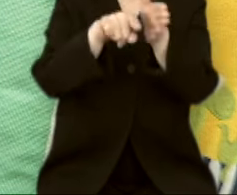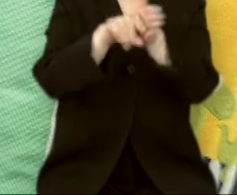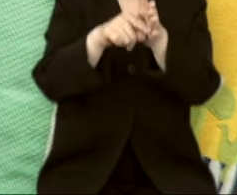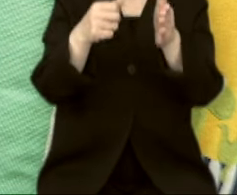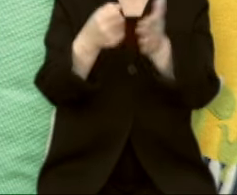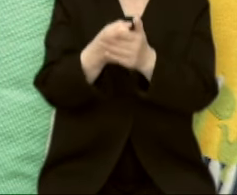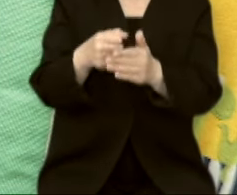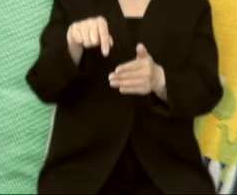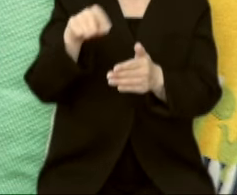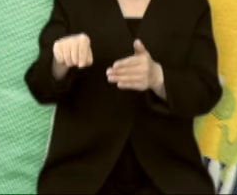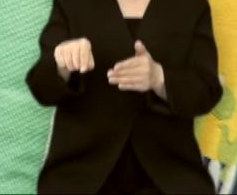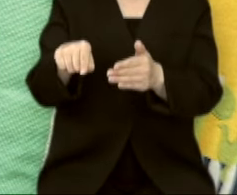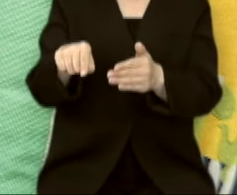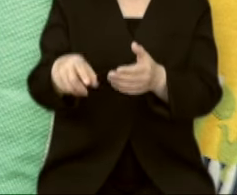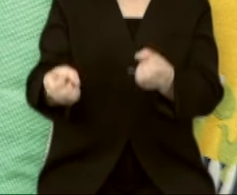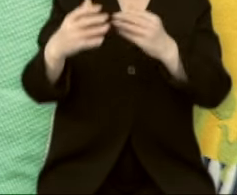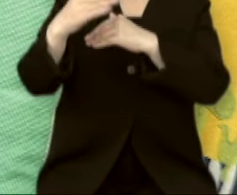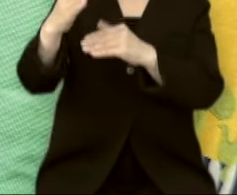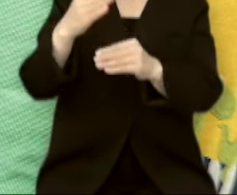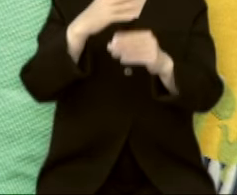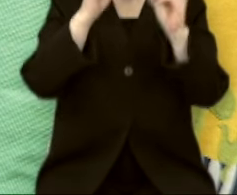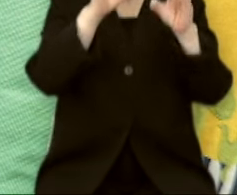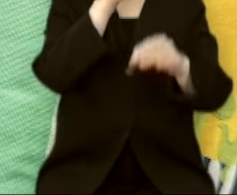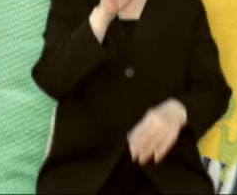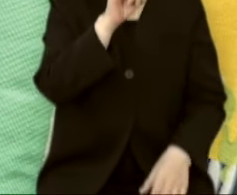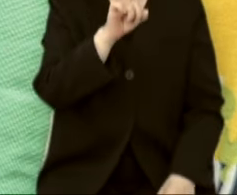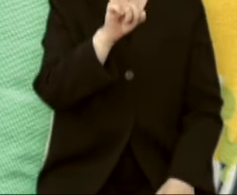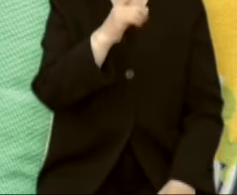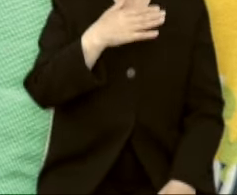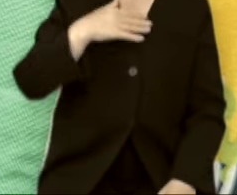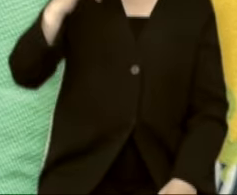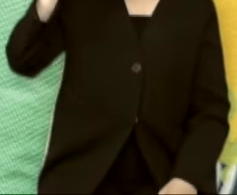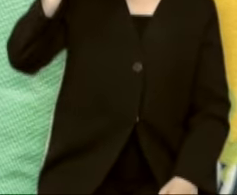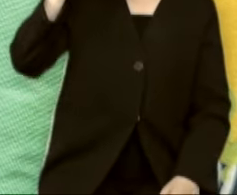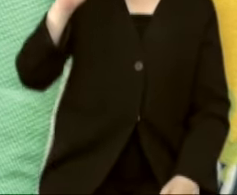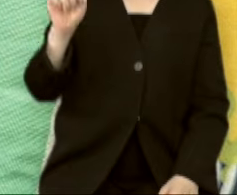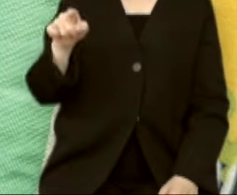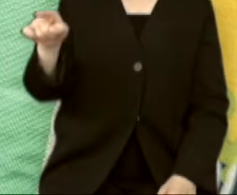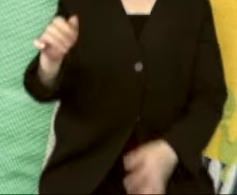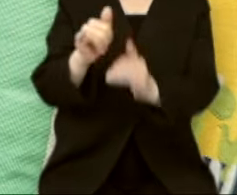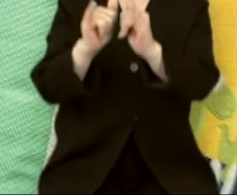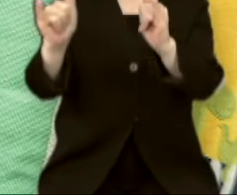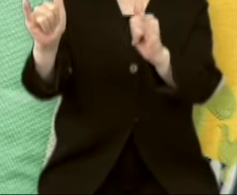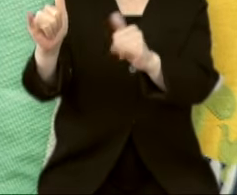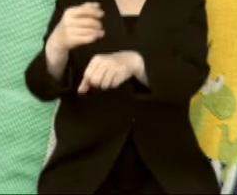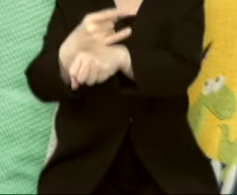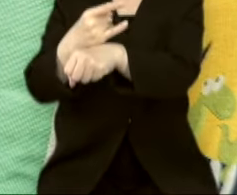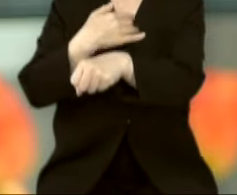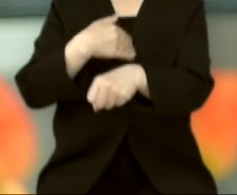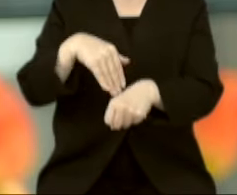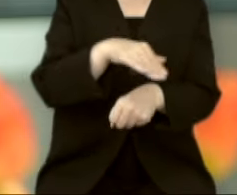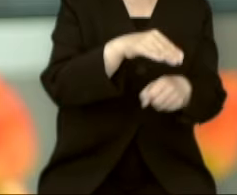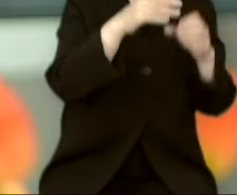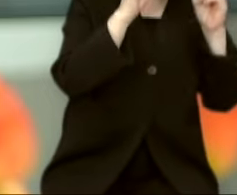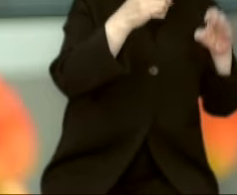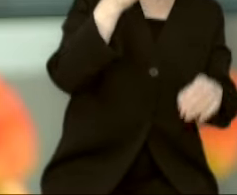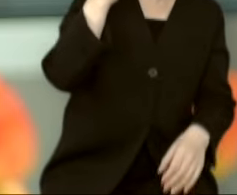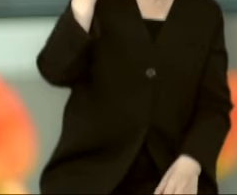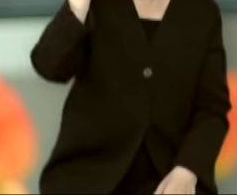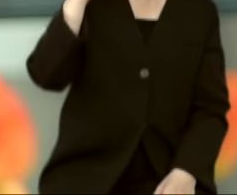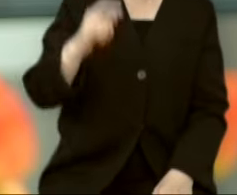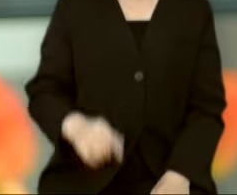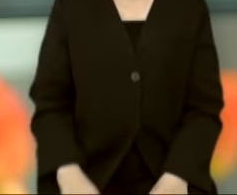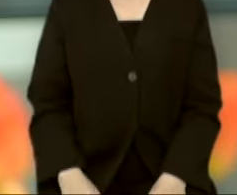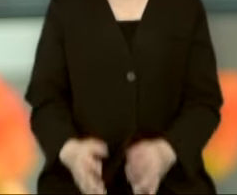때문에 여기서는 전도를 할 수가 없다 그래요. 그래서 제가 생각할 때 그 사람들이 하는데 왜 우리가 못해? 네. 그래서